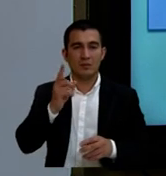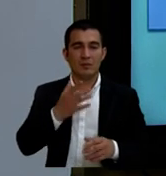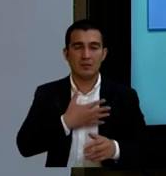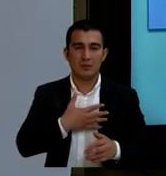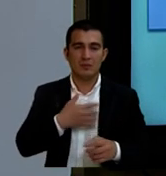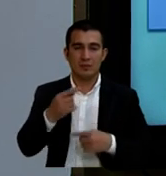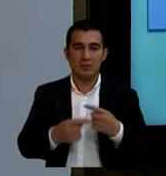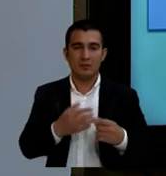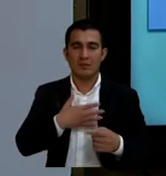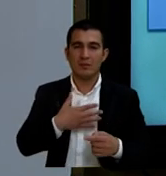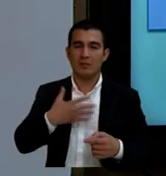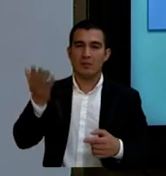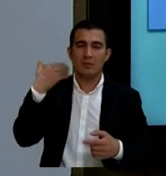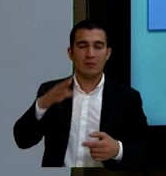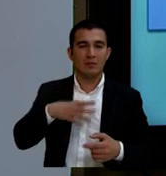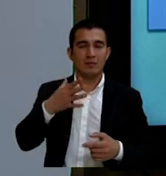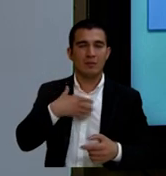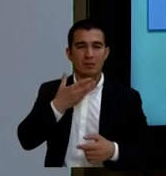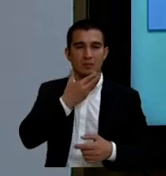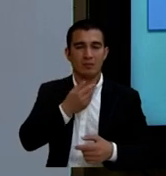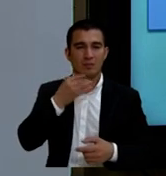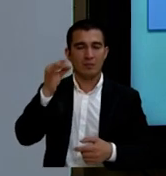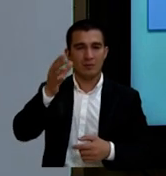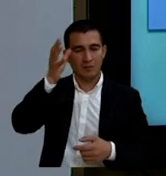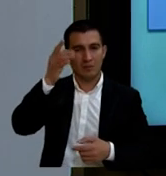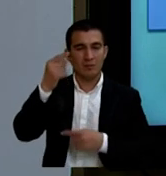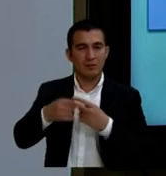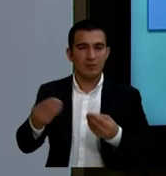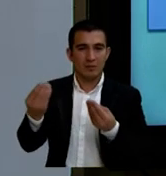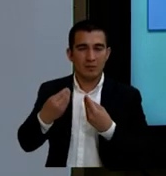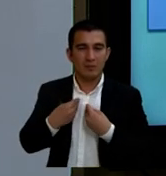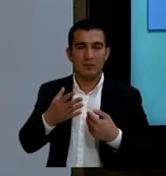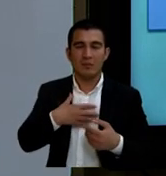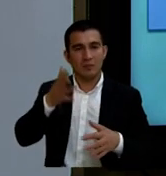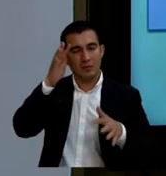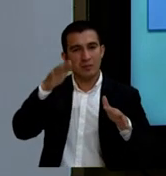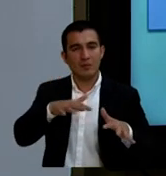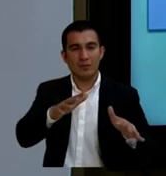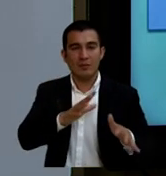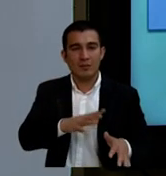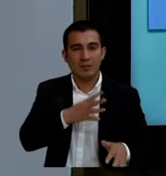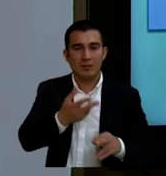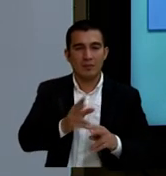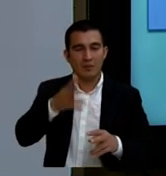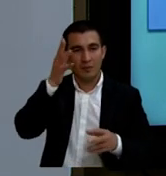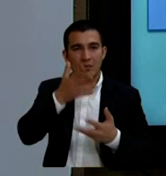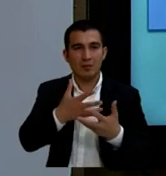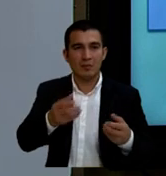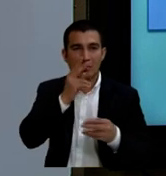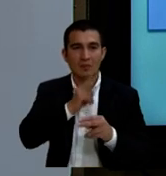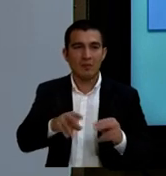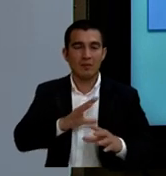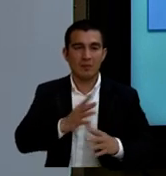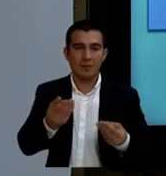qadim navolarim, qumlar bosib qurimasin daryolarim. Q tovushining o'rinli